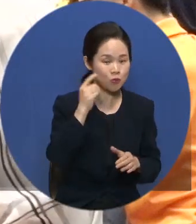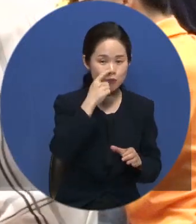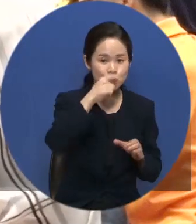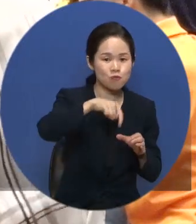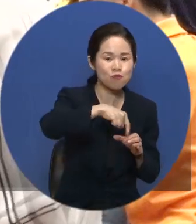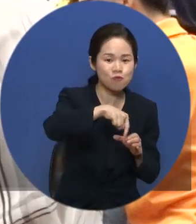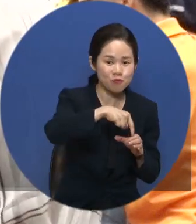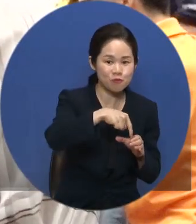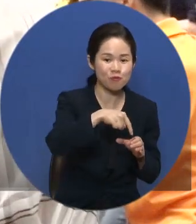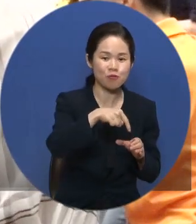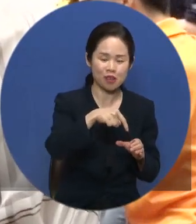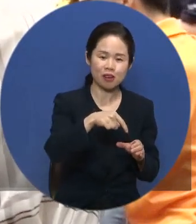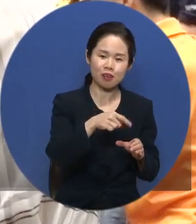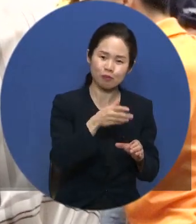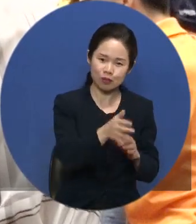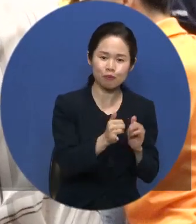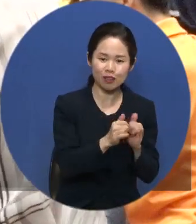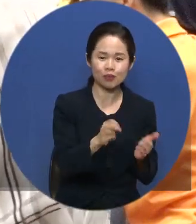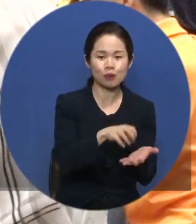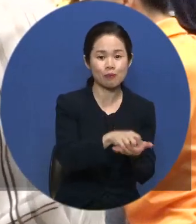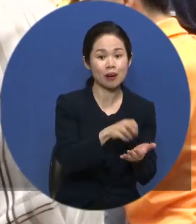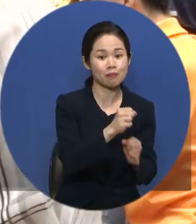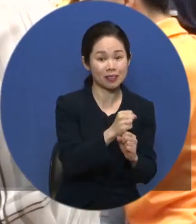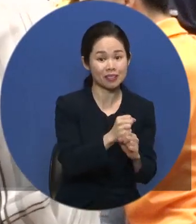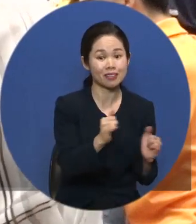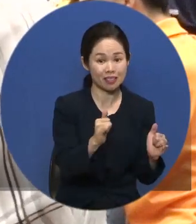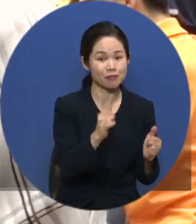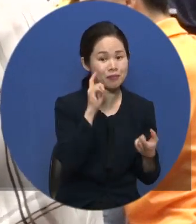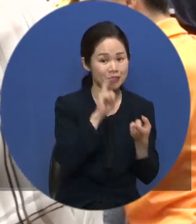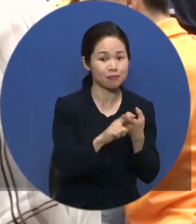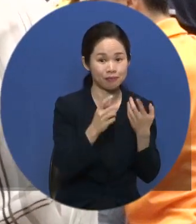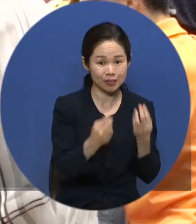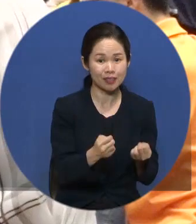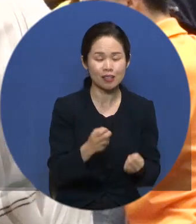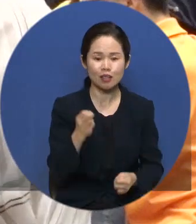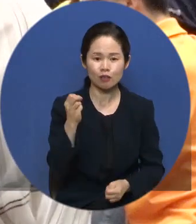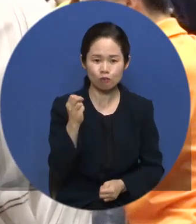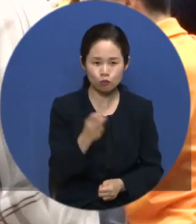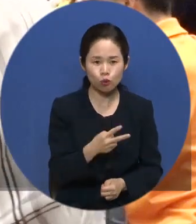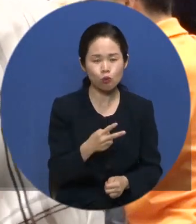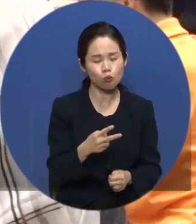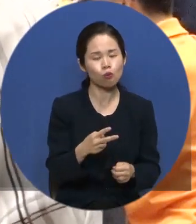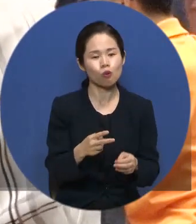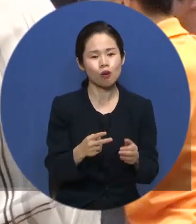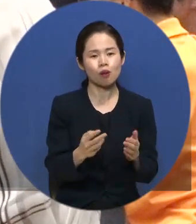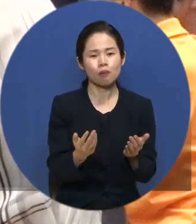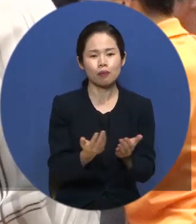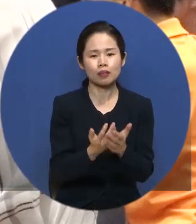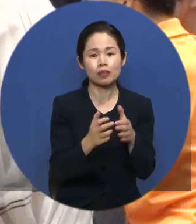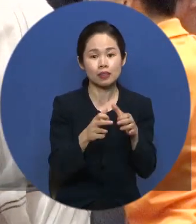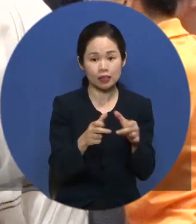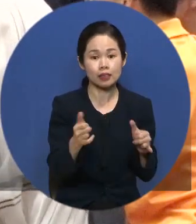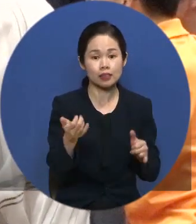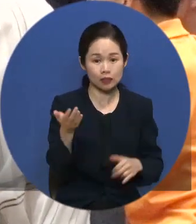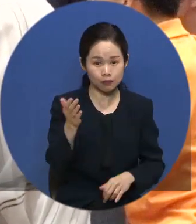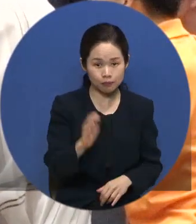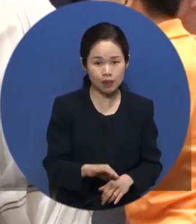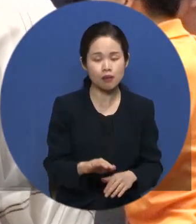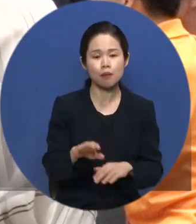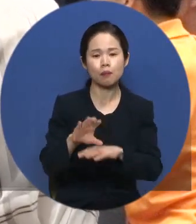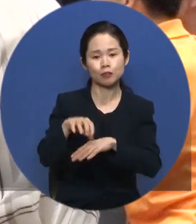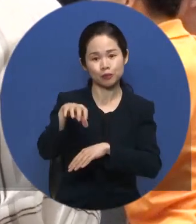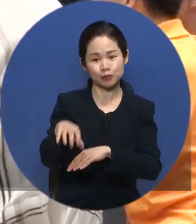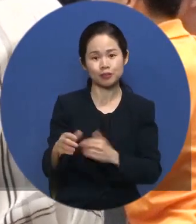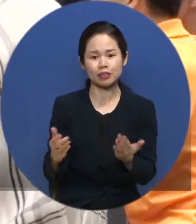그 제과제빵에 관심이 굉장히 많습니다. 또 간혹 가다가 이제 발달장애의 경우에도 방송국에서 일하고 싶어하는 굉장히 많습니다.